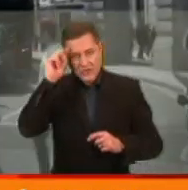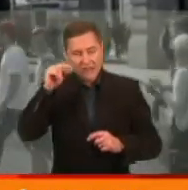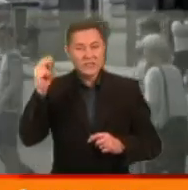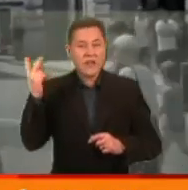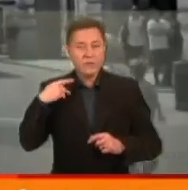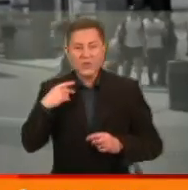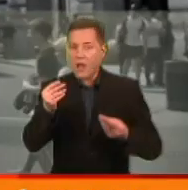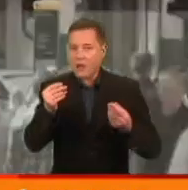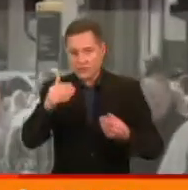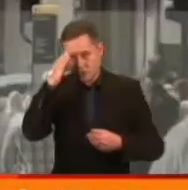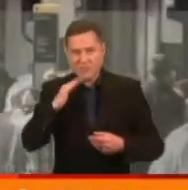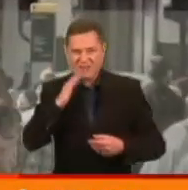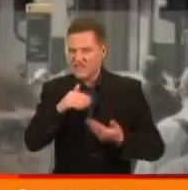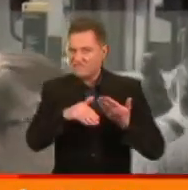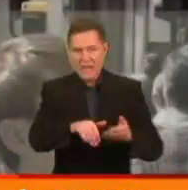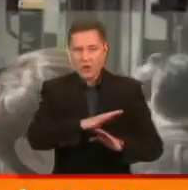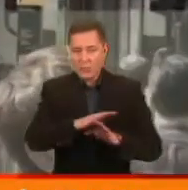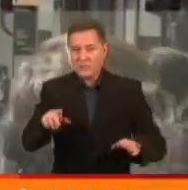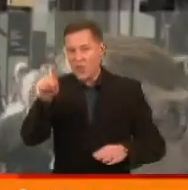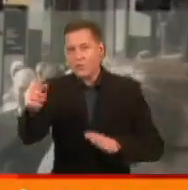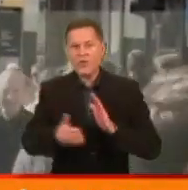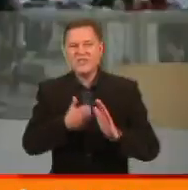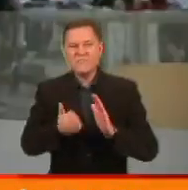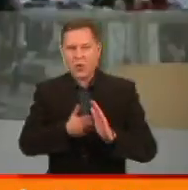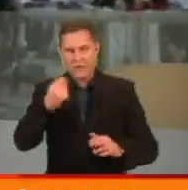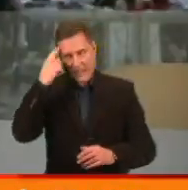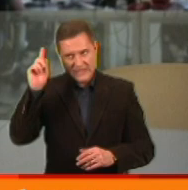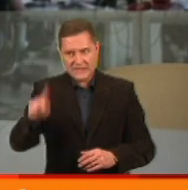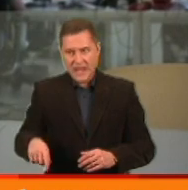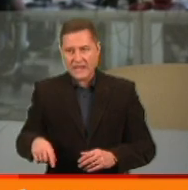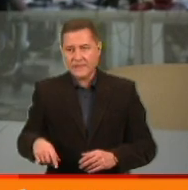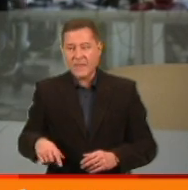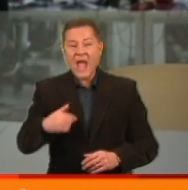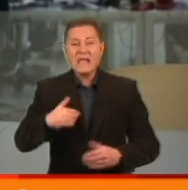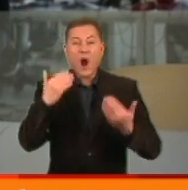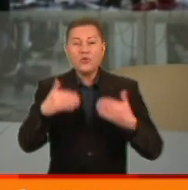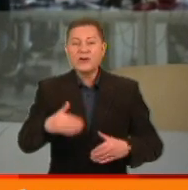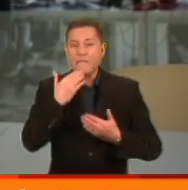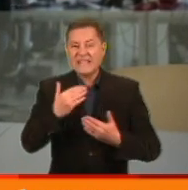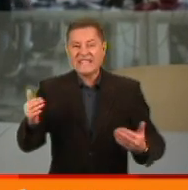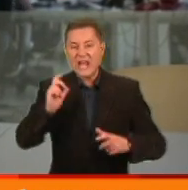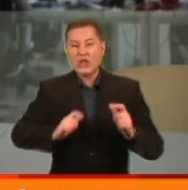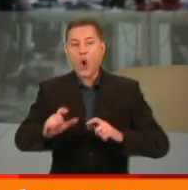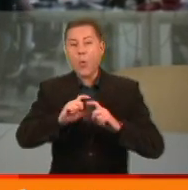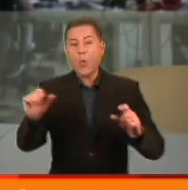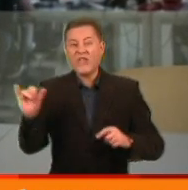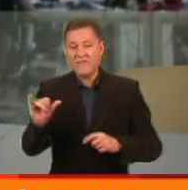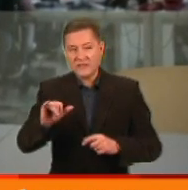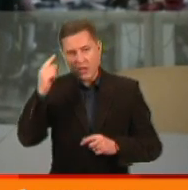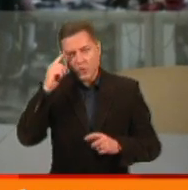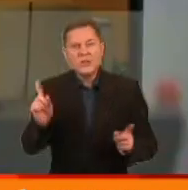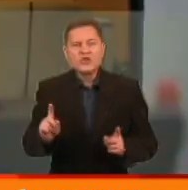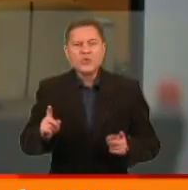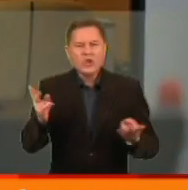батьків не допомогли. Владові відверто бракувало знань. Мене ніде не брали. Я вже останній університет, думаю, ну, блін, от тут треба щось